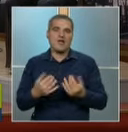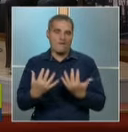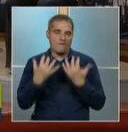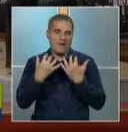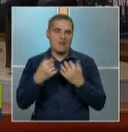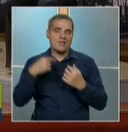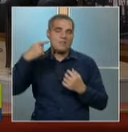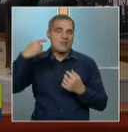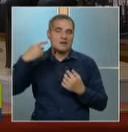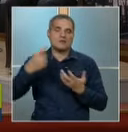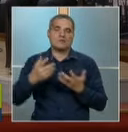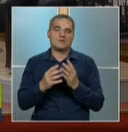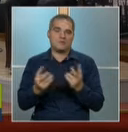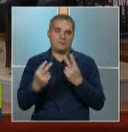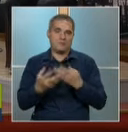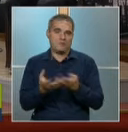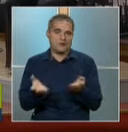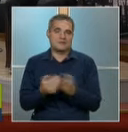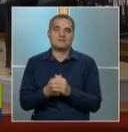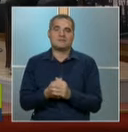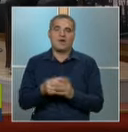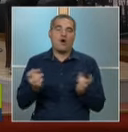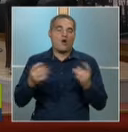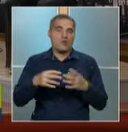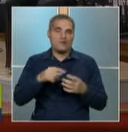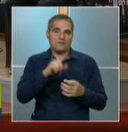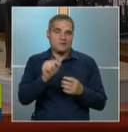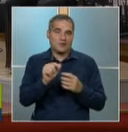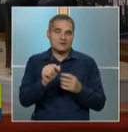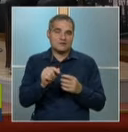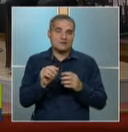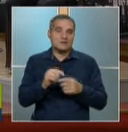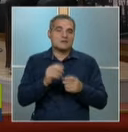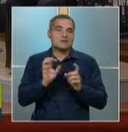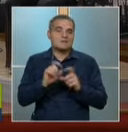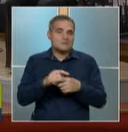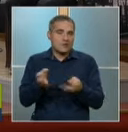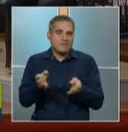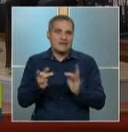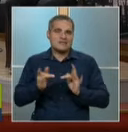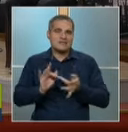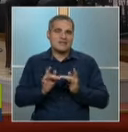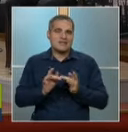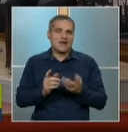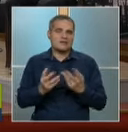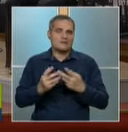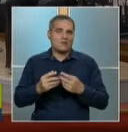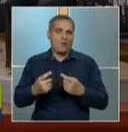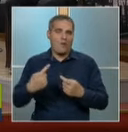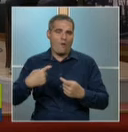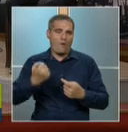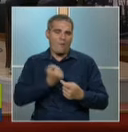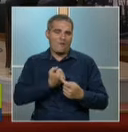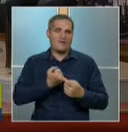на мнението на публиката. Отново ще задам въпроса. Според вас дигиталните технологии убиват